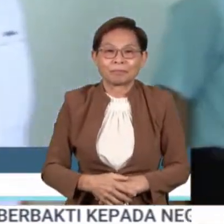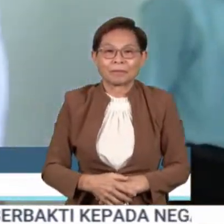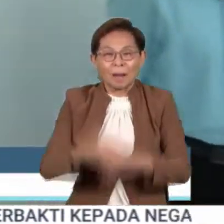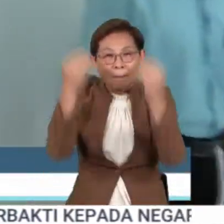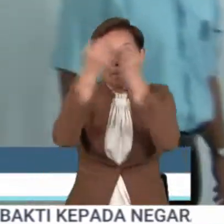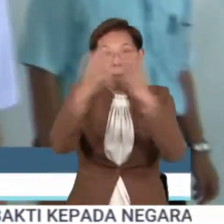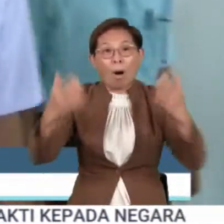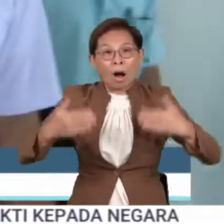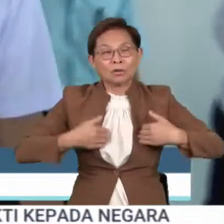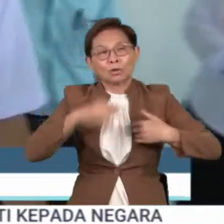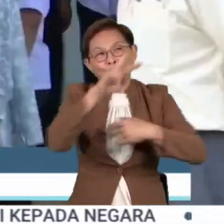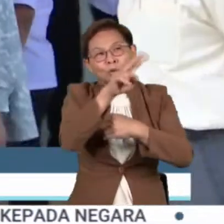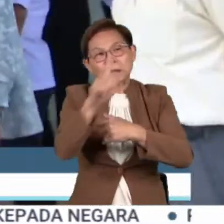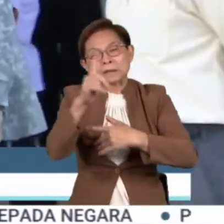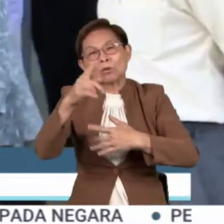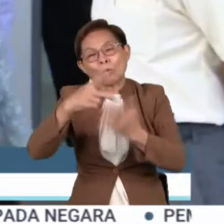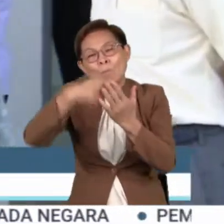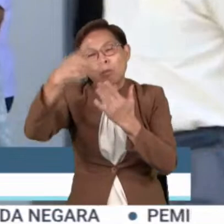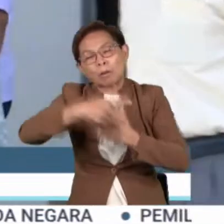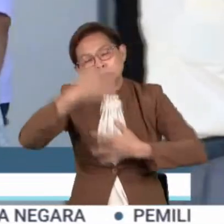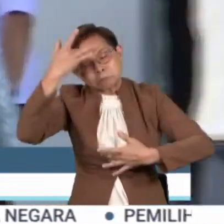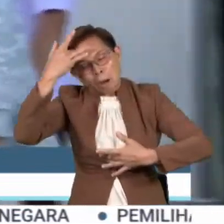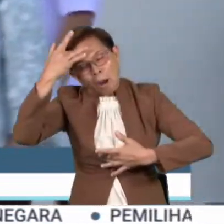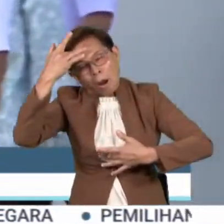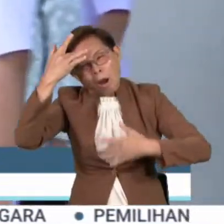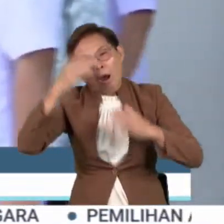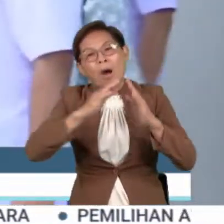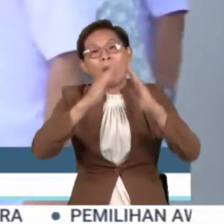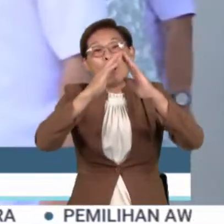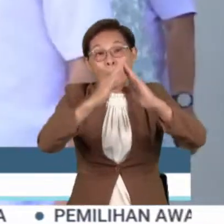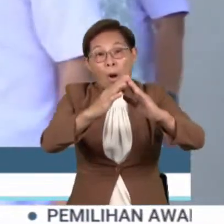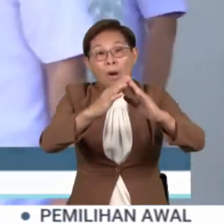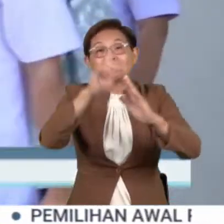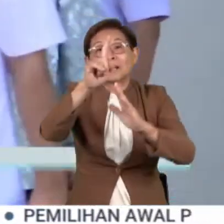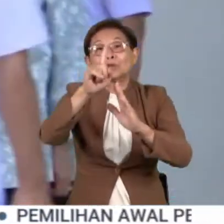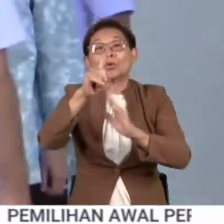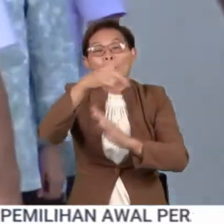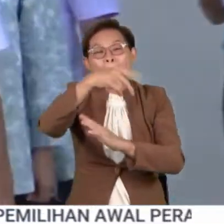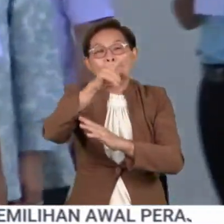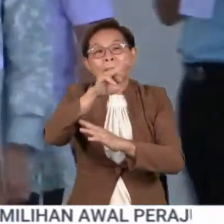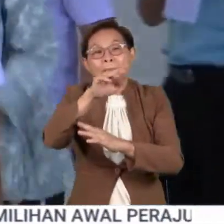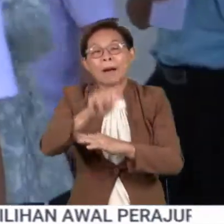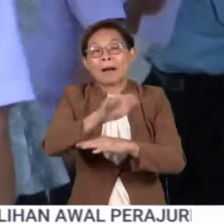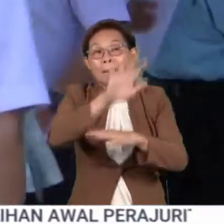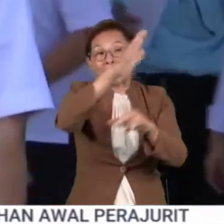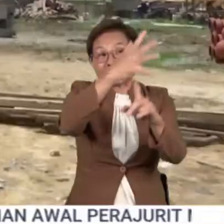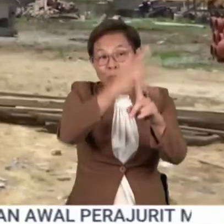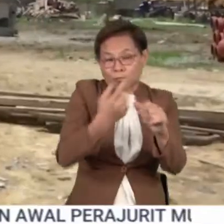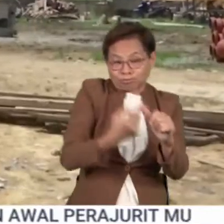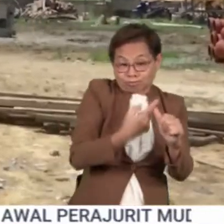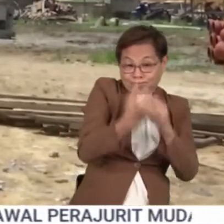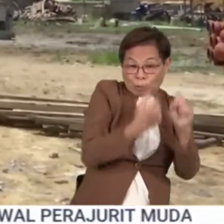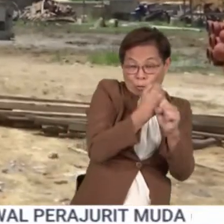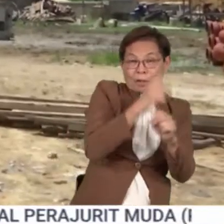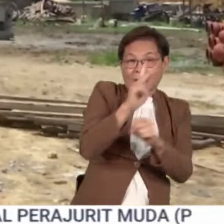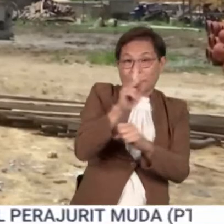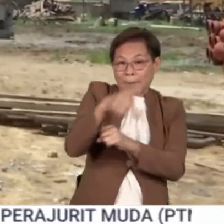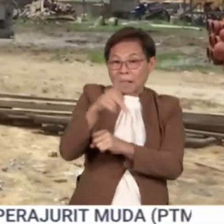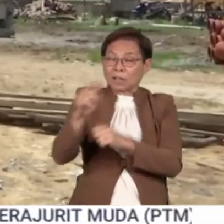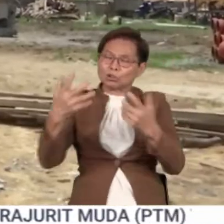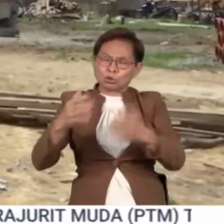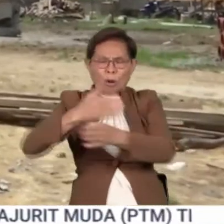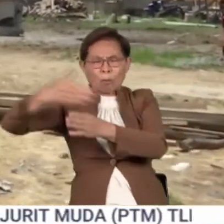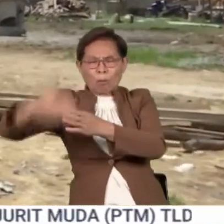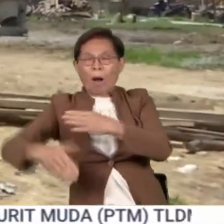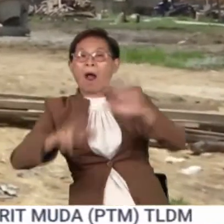terdapat 21 Project sakit bawah program Perumahan Rakyat 1 Malaysia Prima namun dalam tempo 5 bulan pertama tahun ini sudah